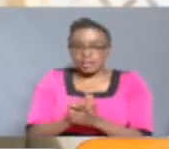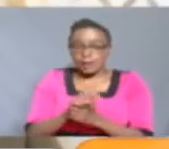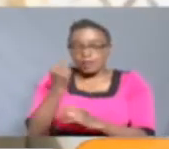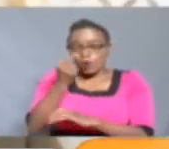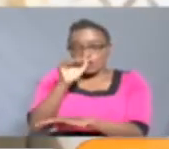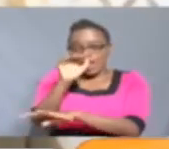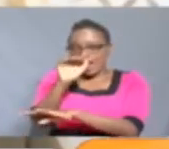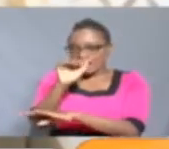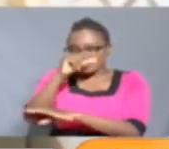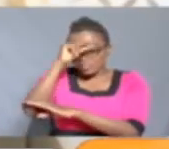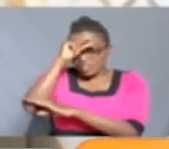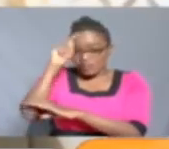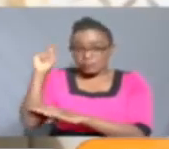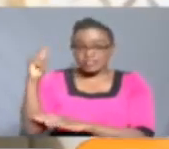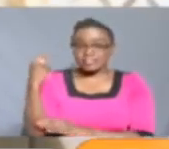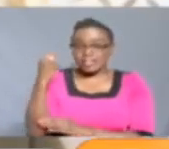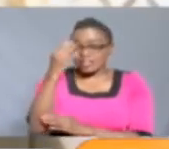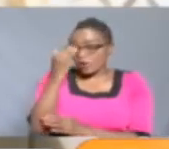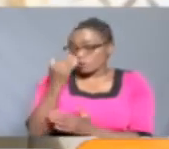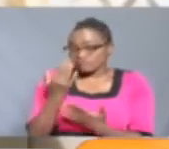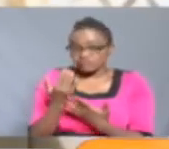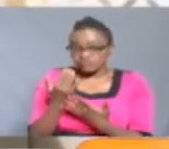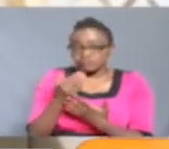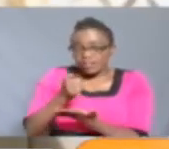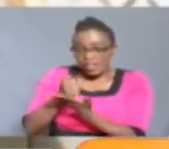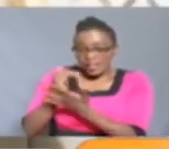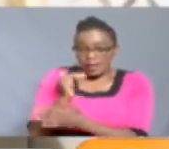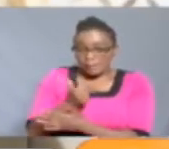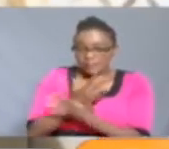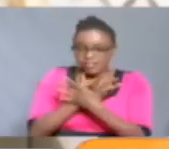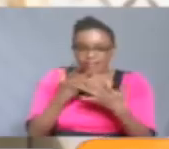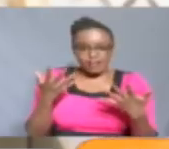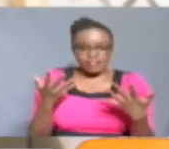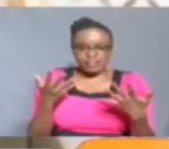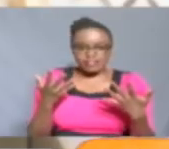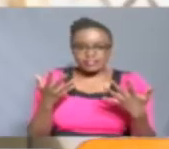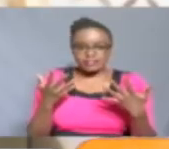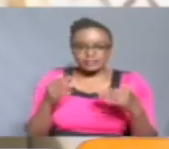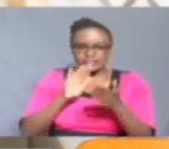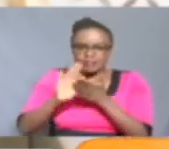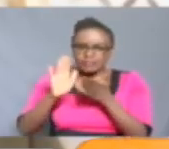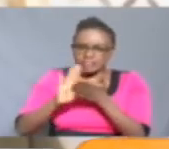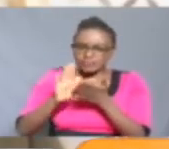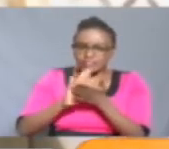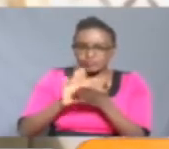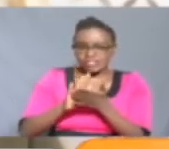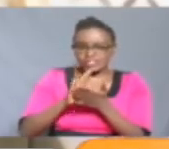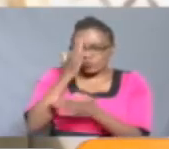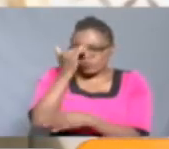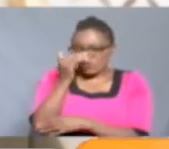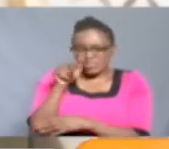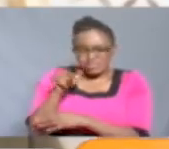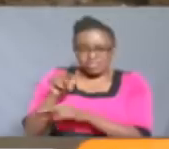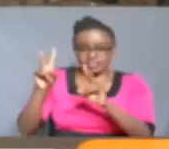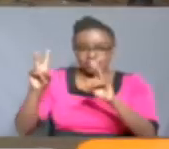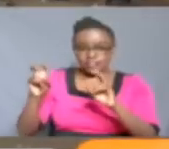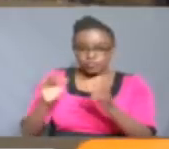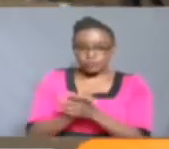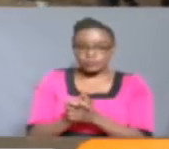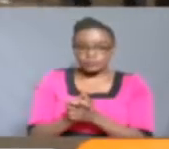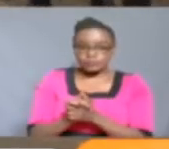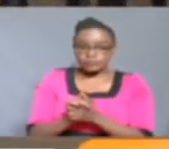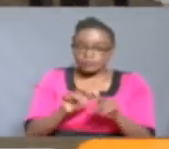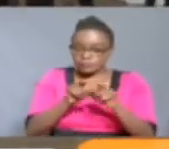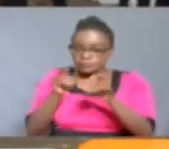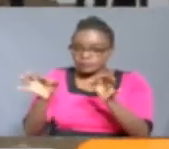kuuliza serikali ya Kenya itusaidie kwa yote yale na iharakishe hii jambo. Licha ya